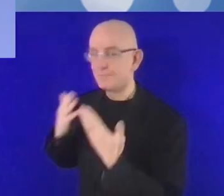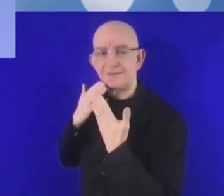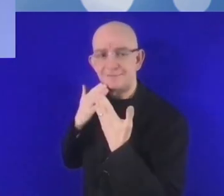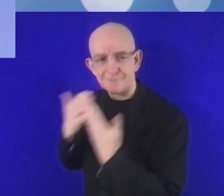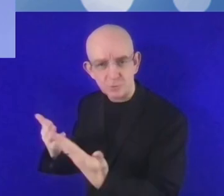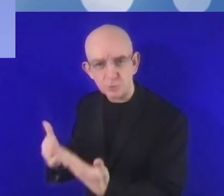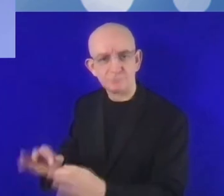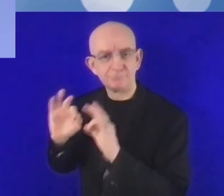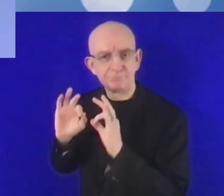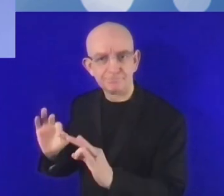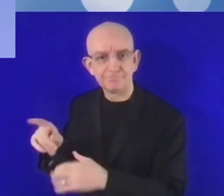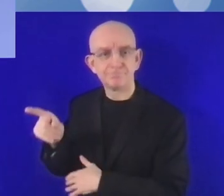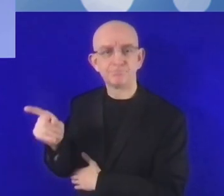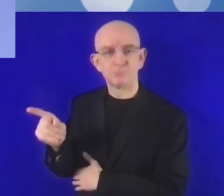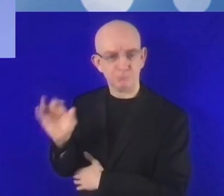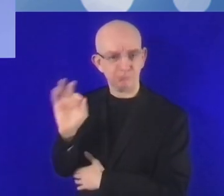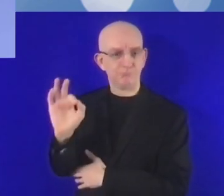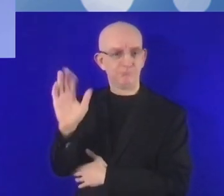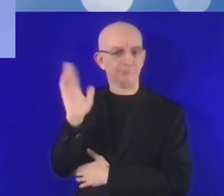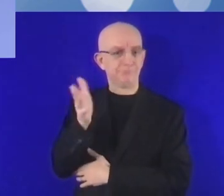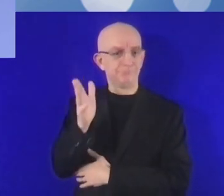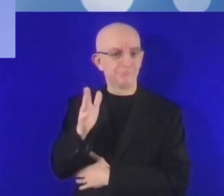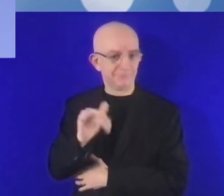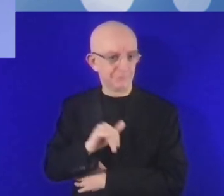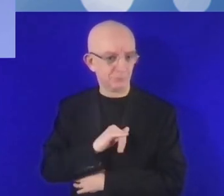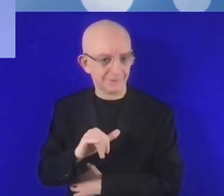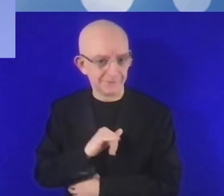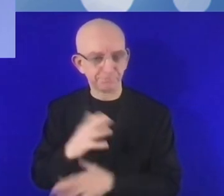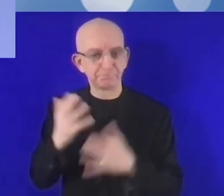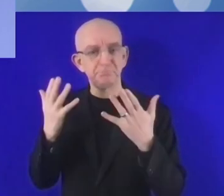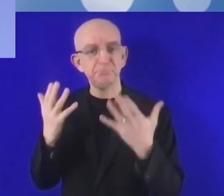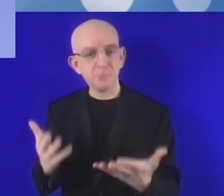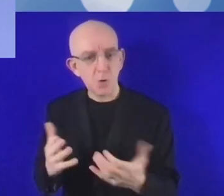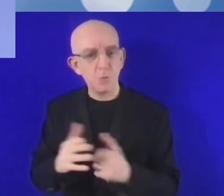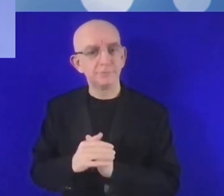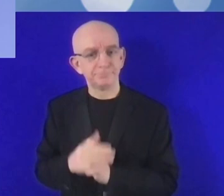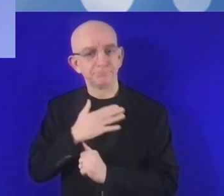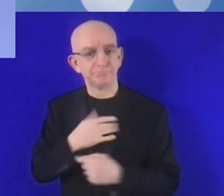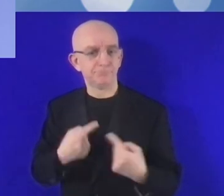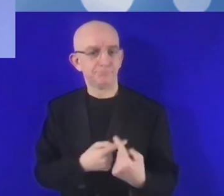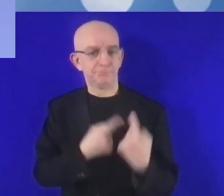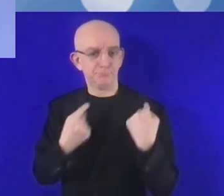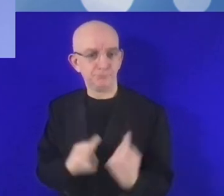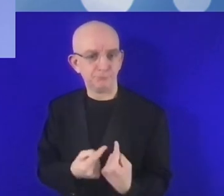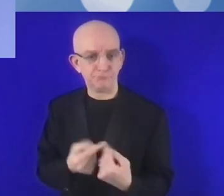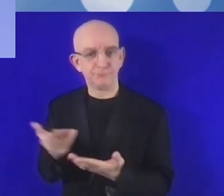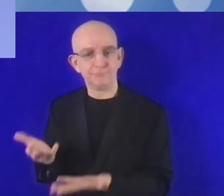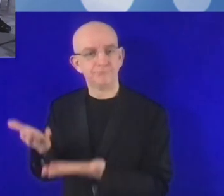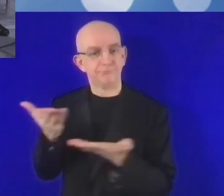pleasure in inviting to the stage Ms. Kosiwawi Anna Akpau-Kamasa, who is with us in